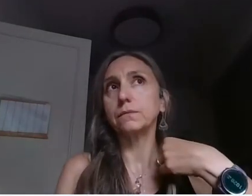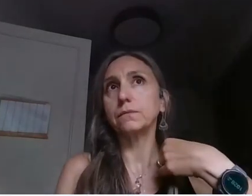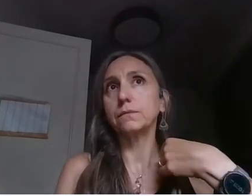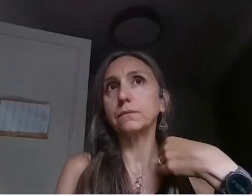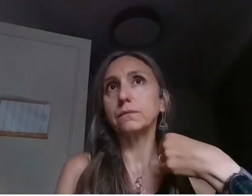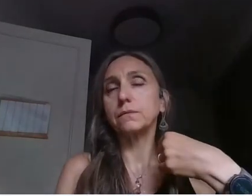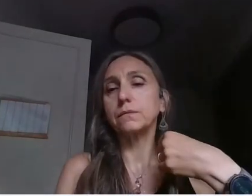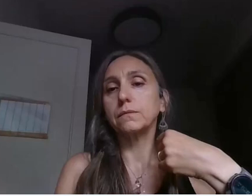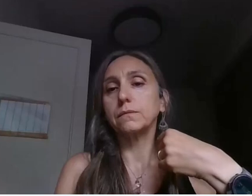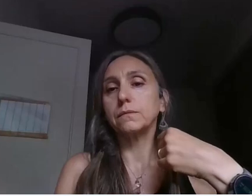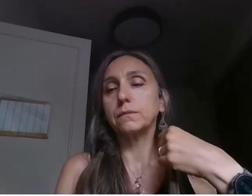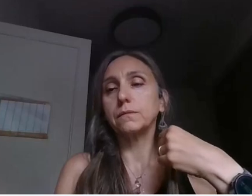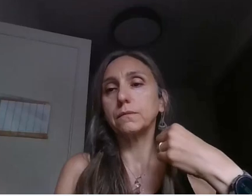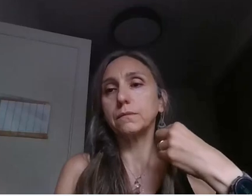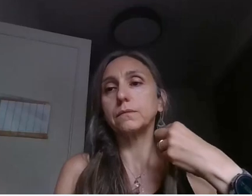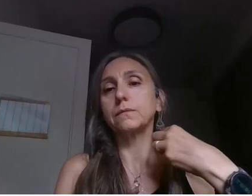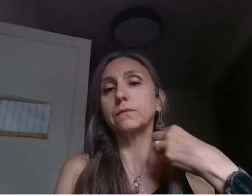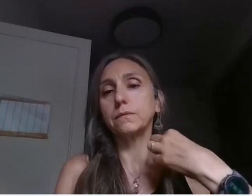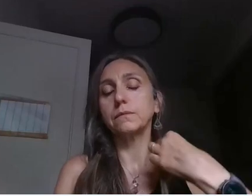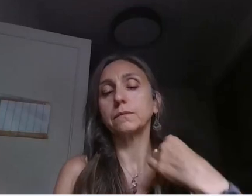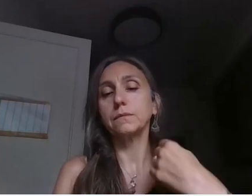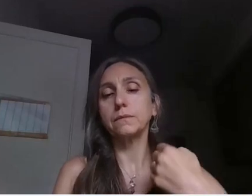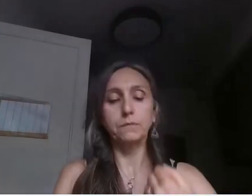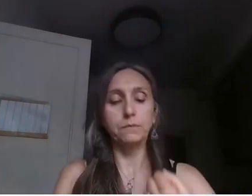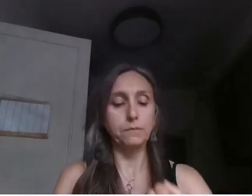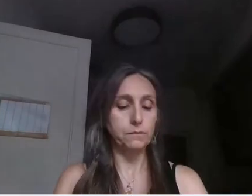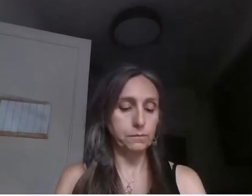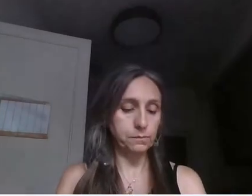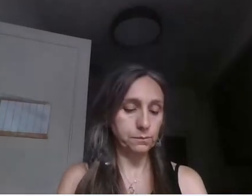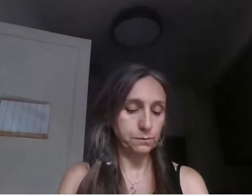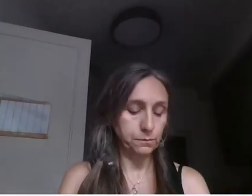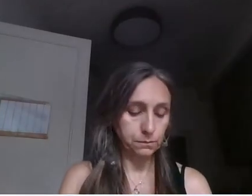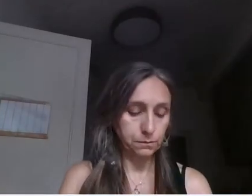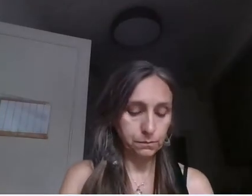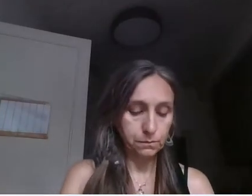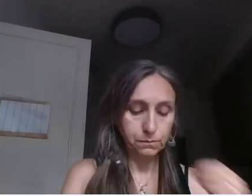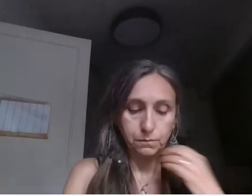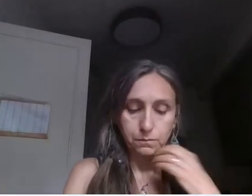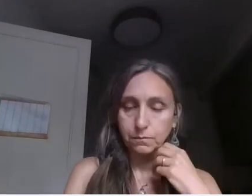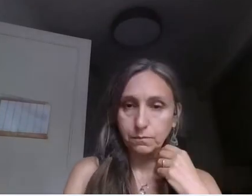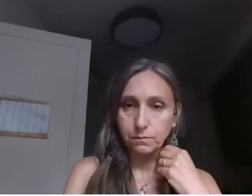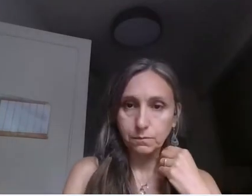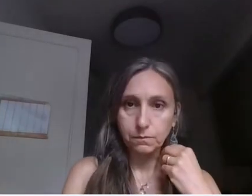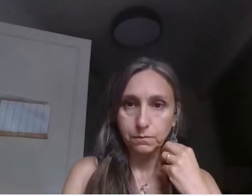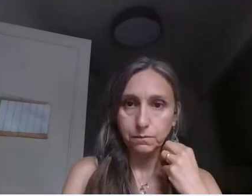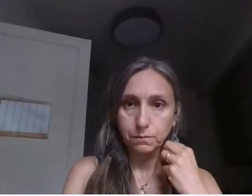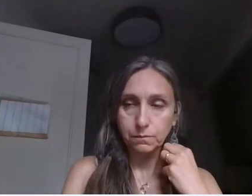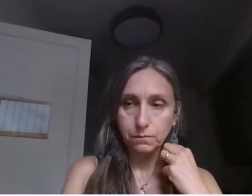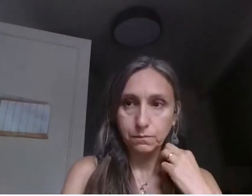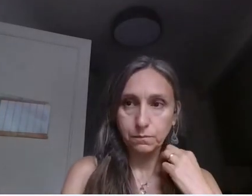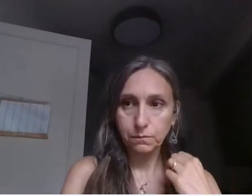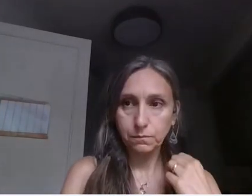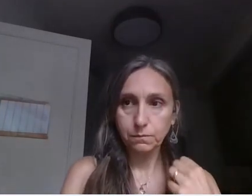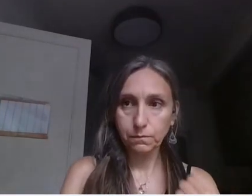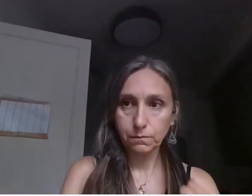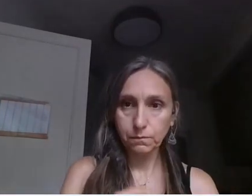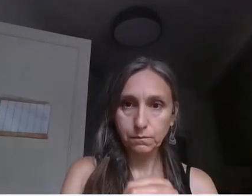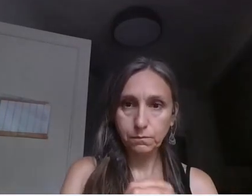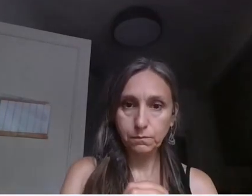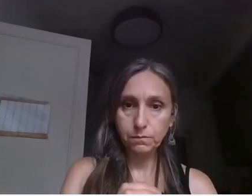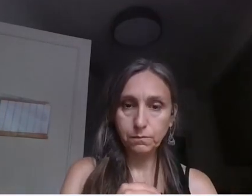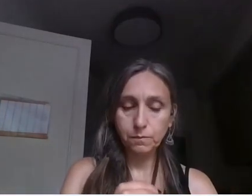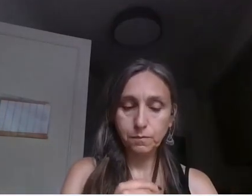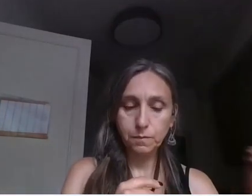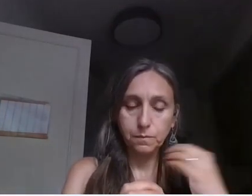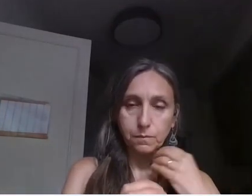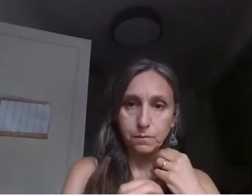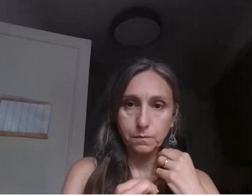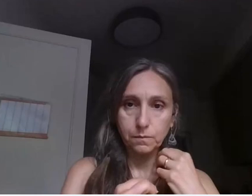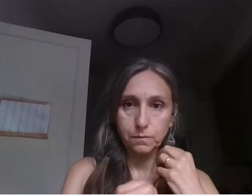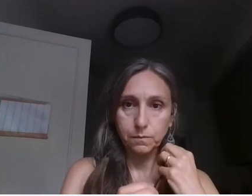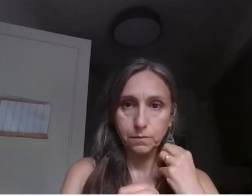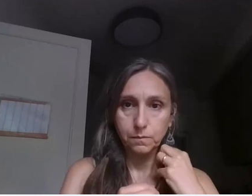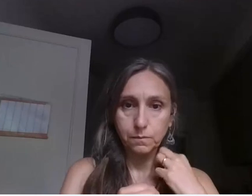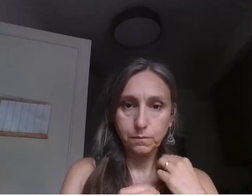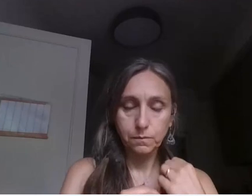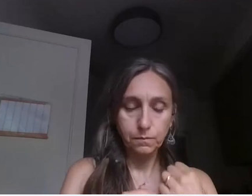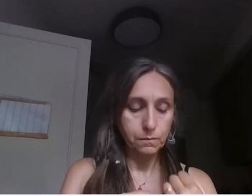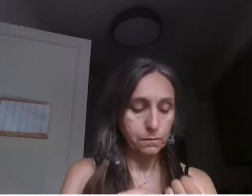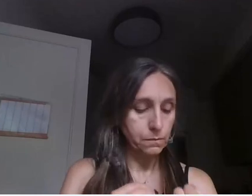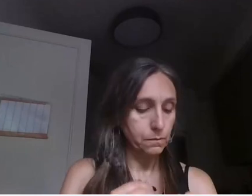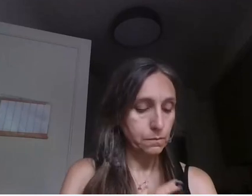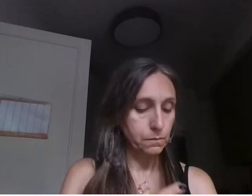di plugin a pagamento, come fa per esempio, credo, Adobe o Photoshop, adesso non mi